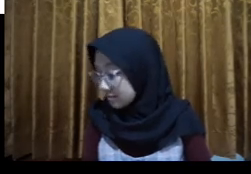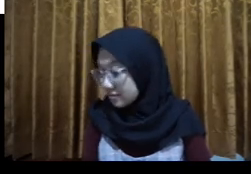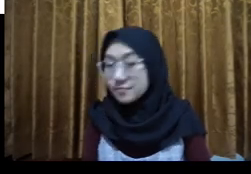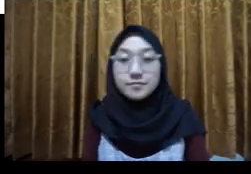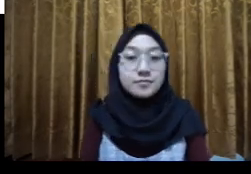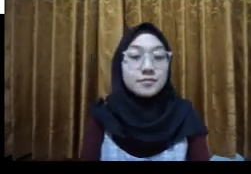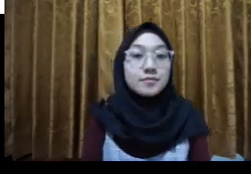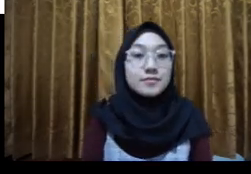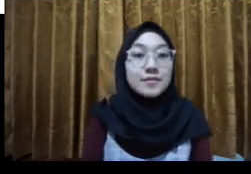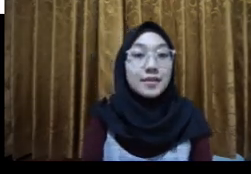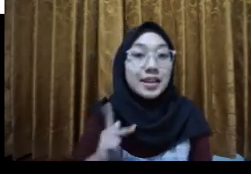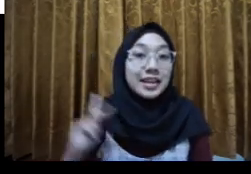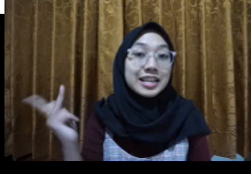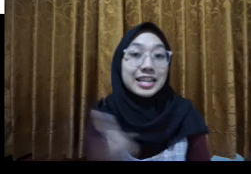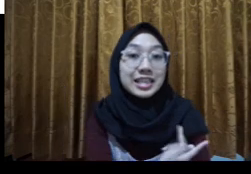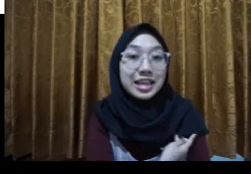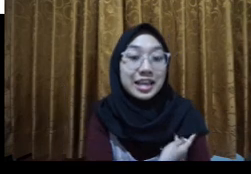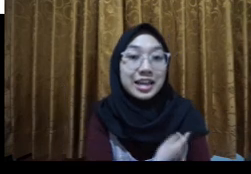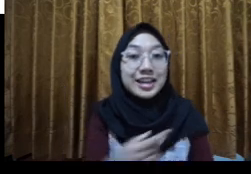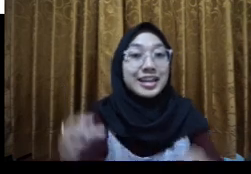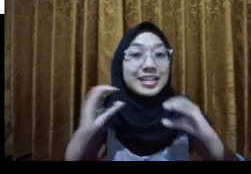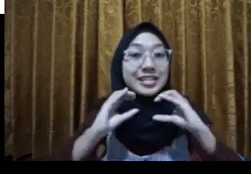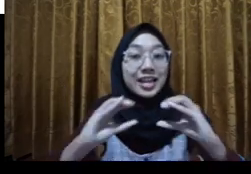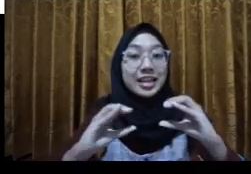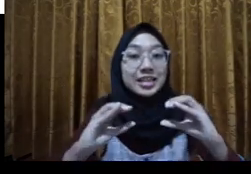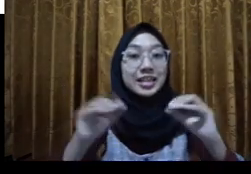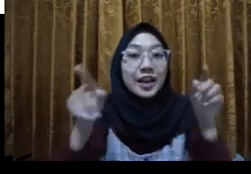Contohnya seperti ini, kita Ctrl O lagi, kita cari filenya ya.